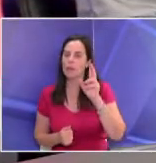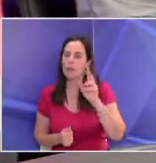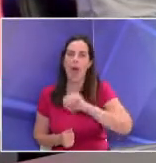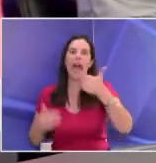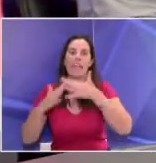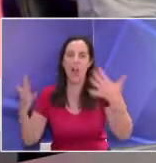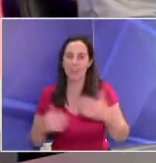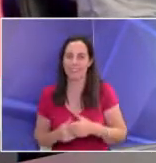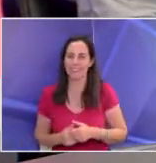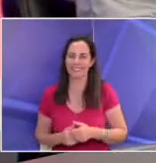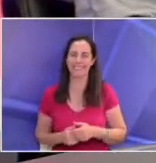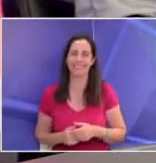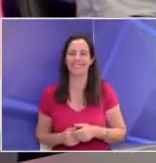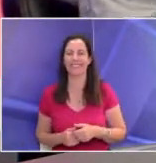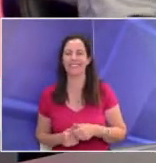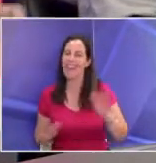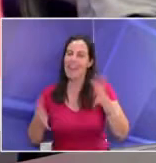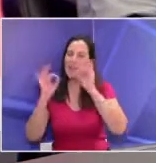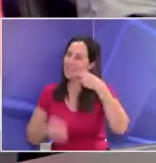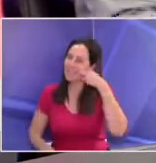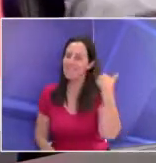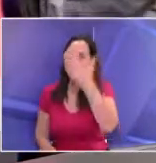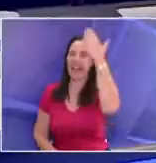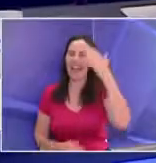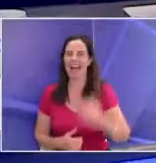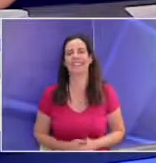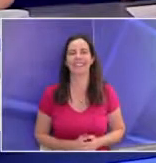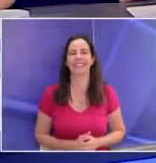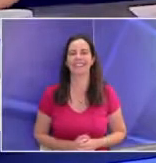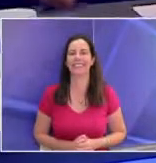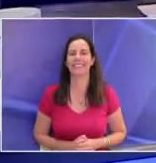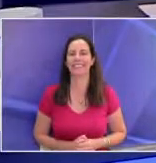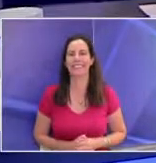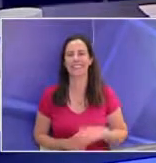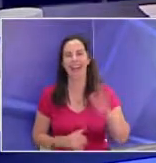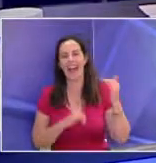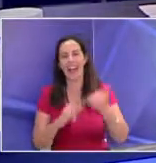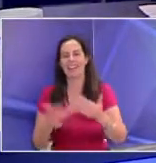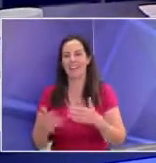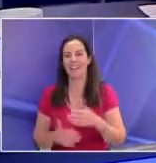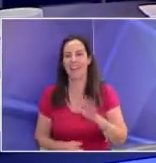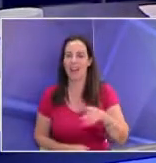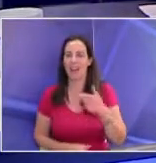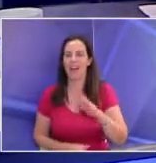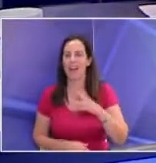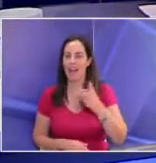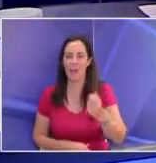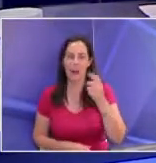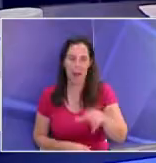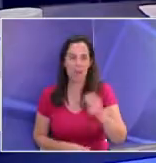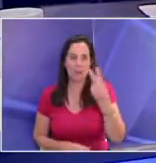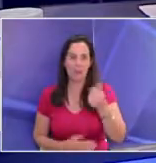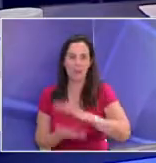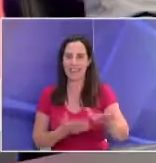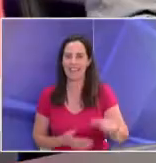גדול. יש הרגשה, הכי גדול, אוקיי. יאללה, בסדר, מפרגן. הכי חינם. הבאנו מישהי מגוש עציון, עכשיו... גם ערוץ 2 בחינם, הכל בסדר.